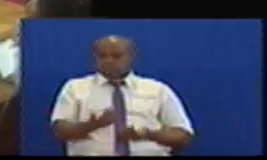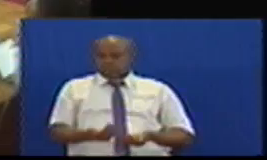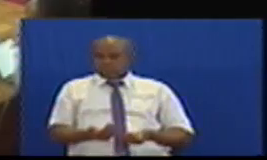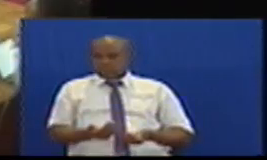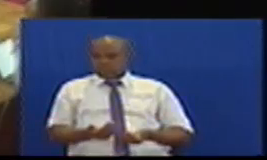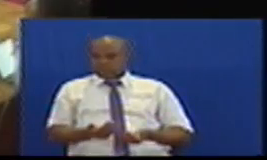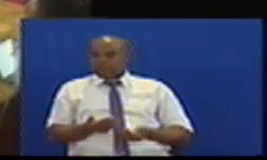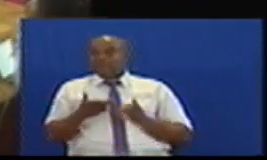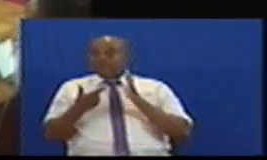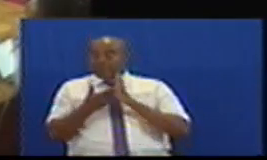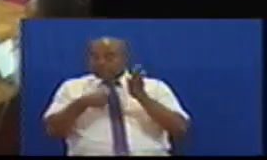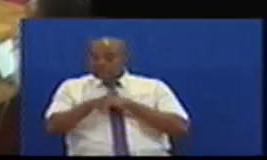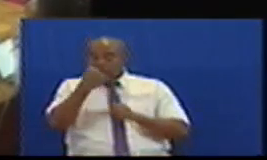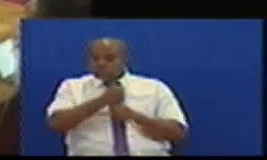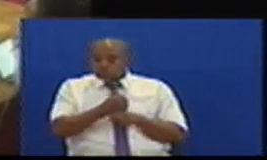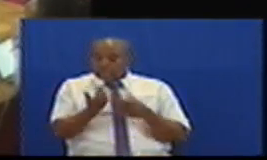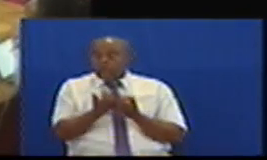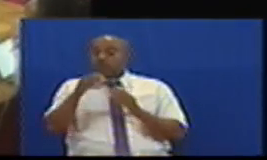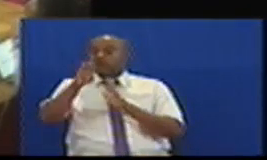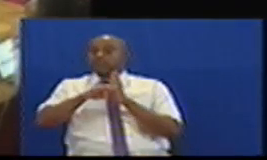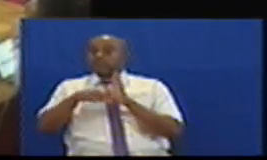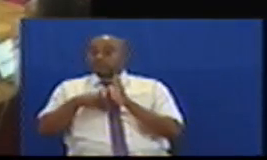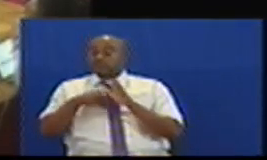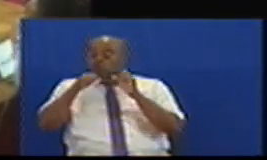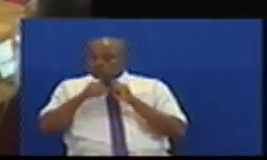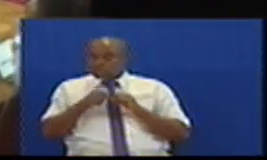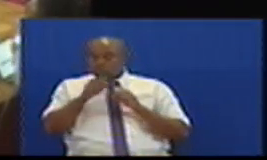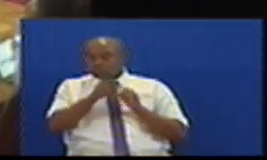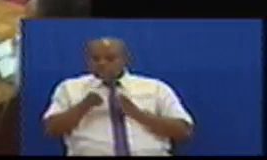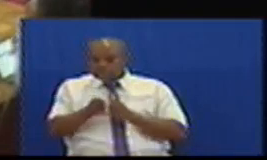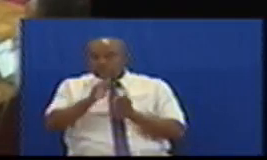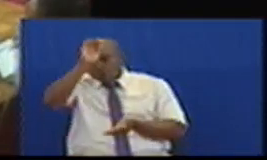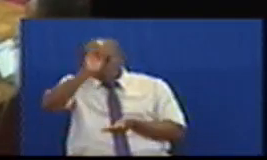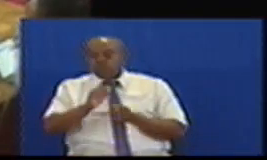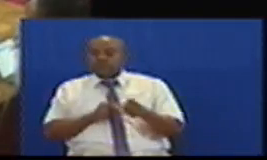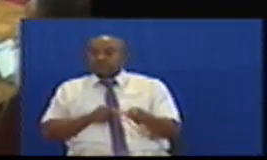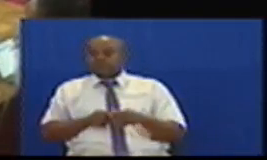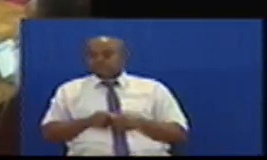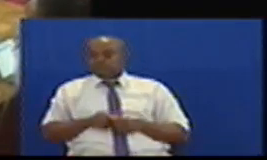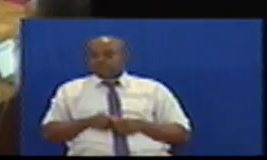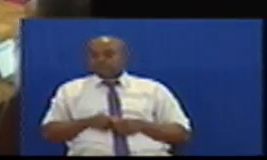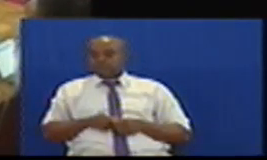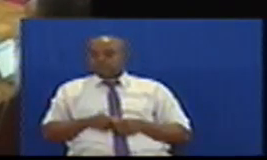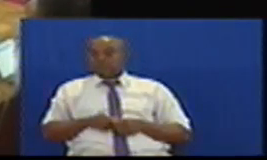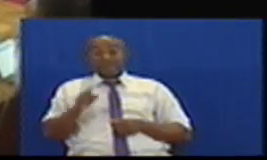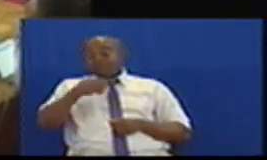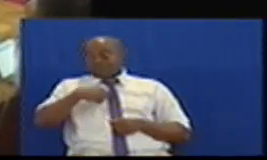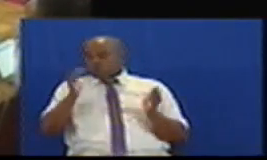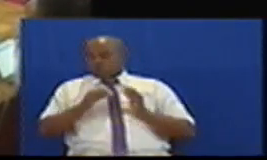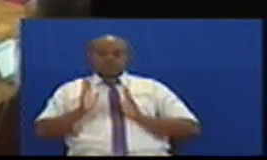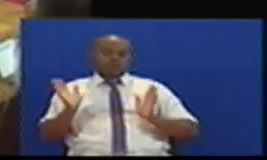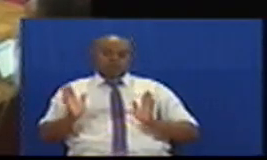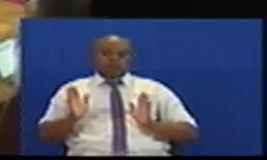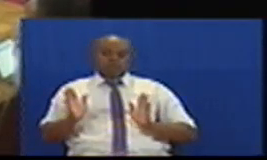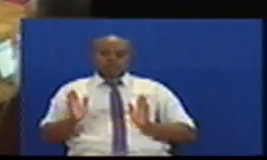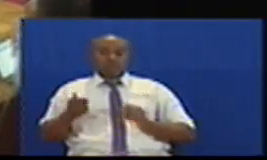katika shughuli ama katika taratibu zetu tulizojiwekea katika kuendesha nchi yetu. Nataka sio kuwatetea, lakini